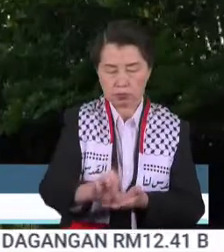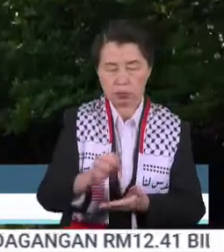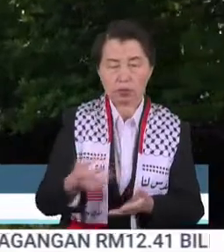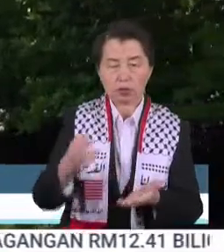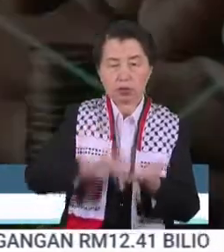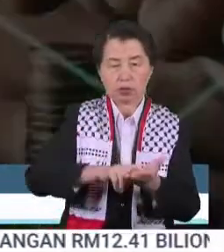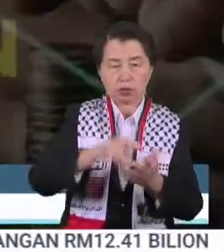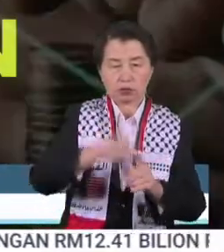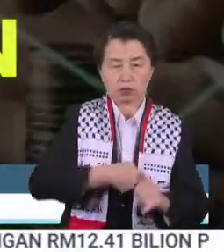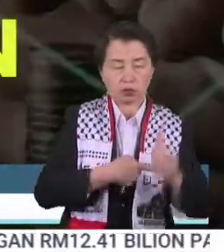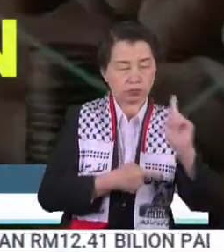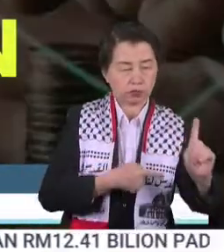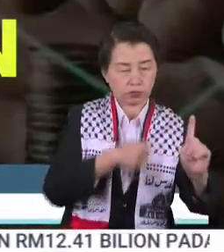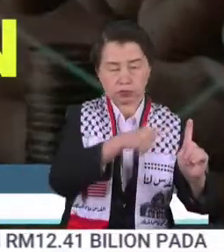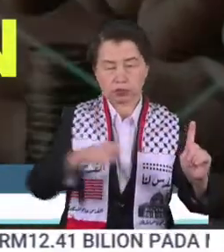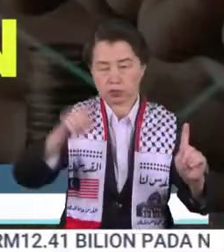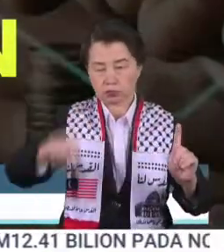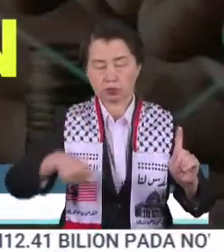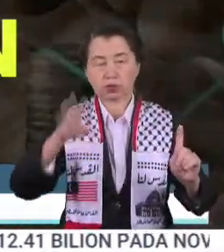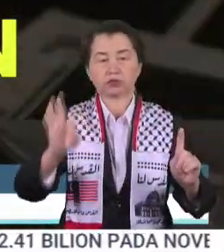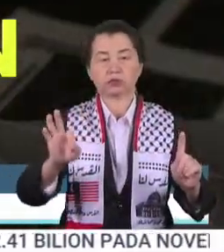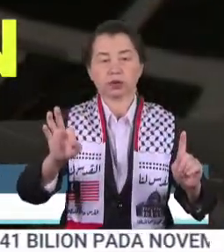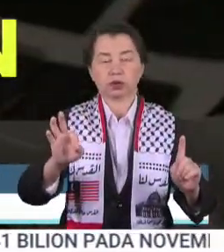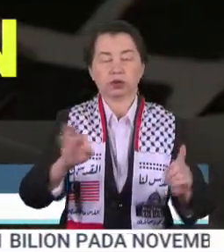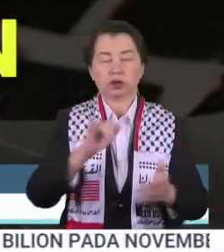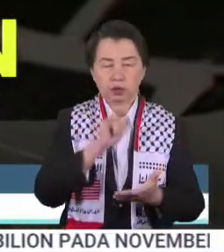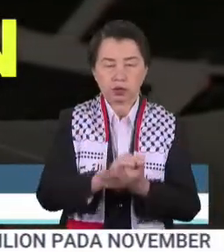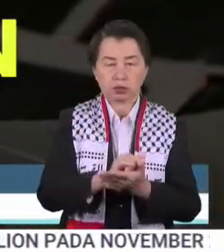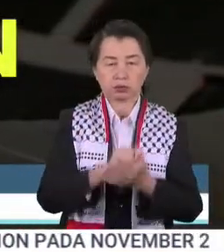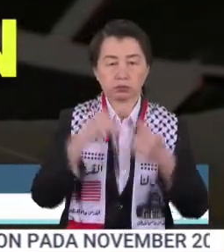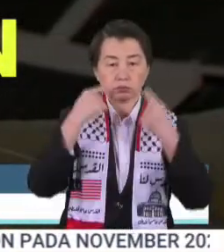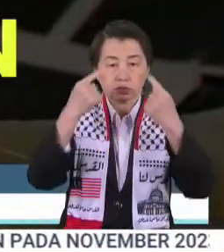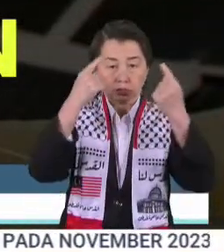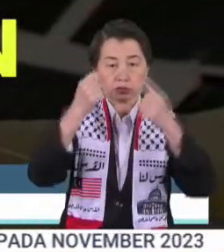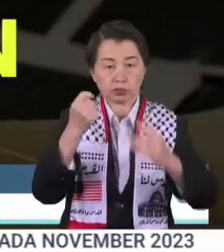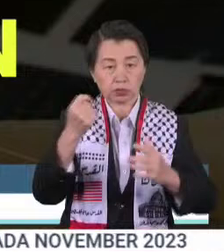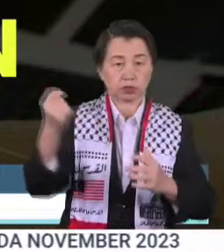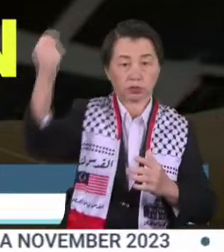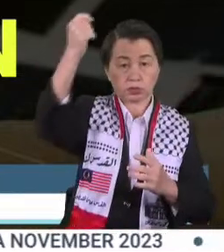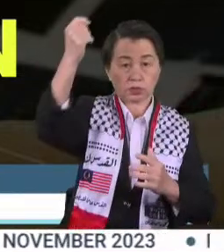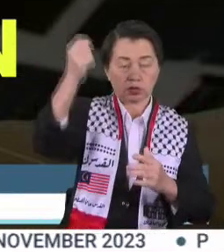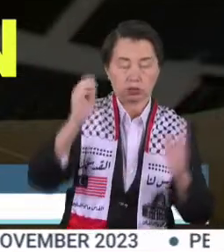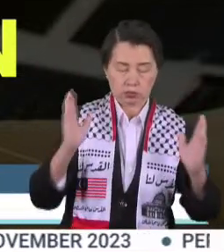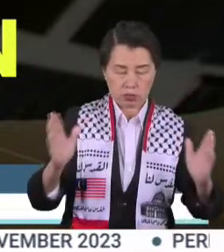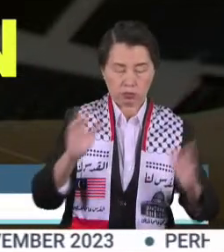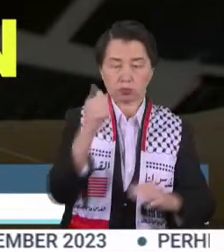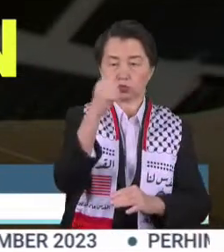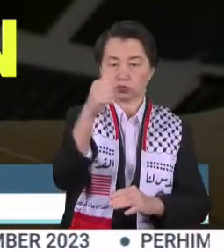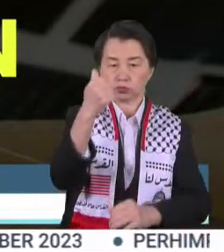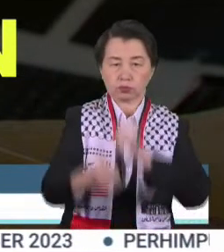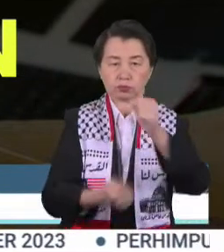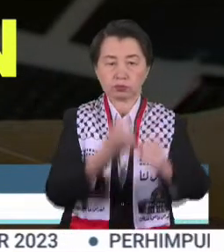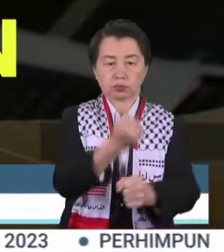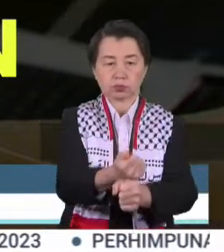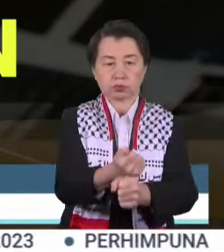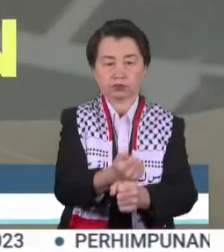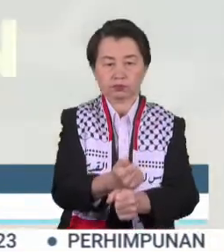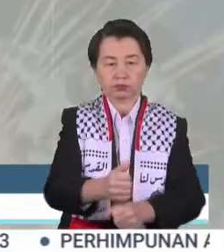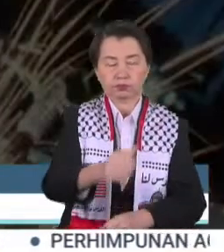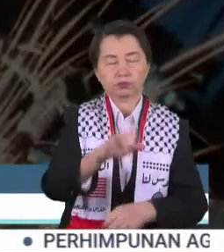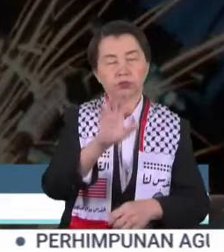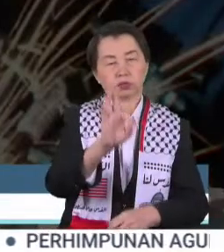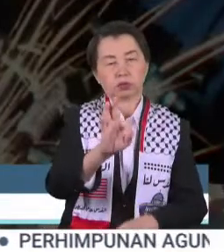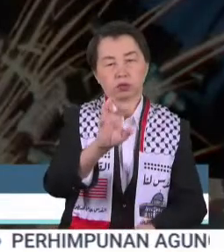direkodkan dari Januari hingga September. Ia merupakan pencapaian tertinggi dalam tempoh 10 tahun.